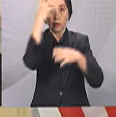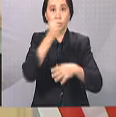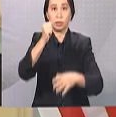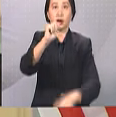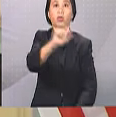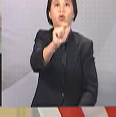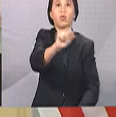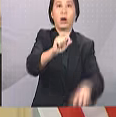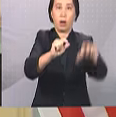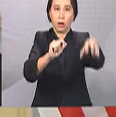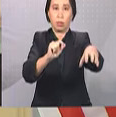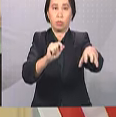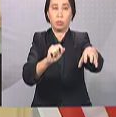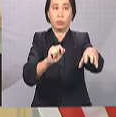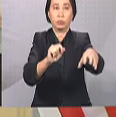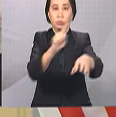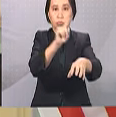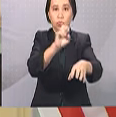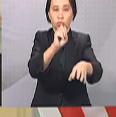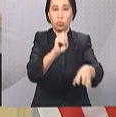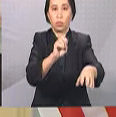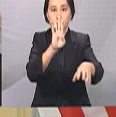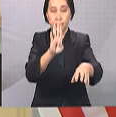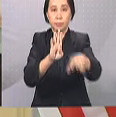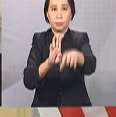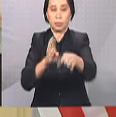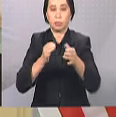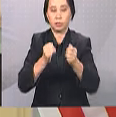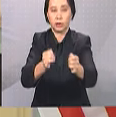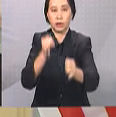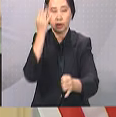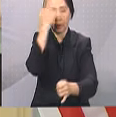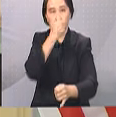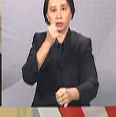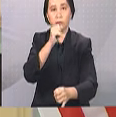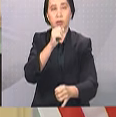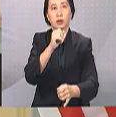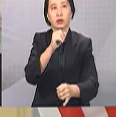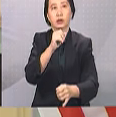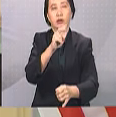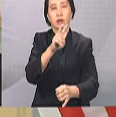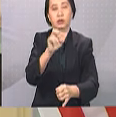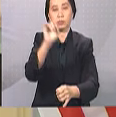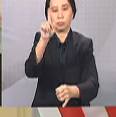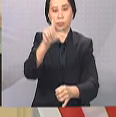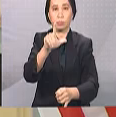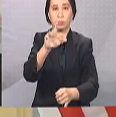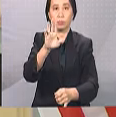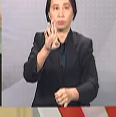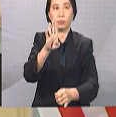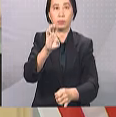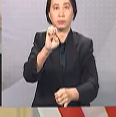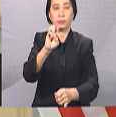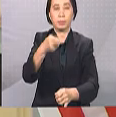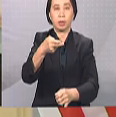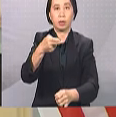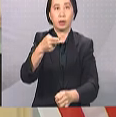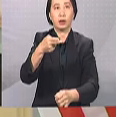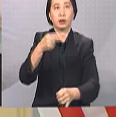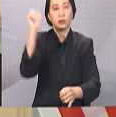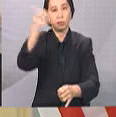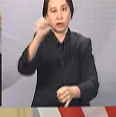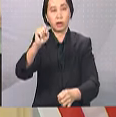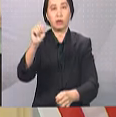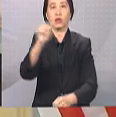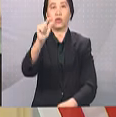Gombak, Selangor. Zon B, Jalan Indah 21, Lembah Indah, Selayang Baru, Gombak,